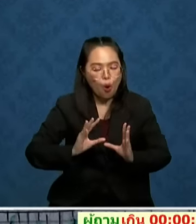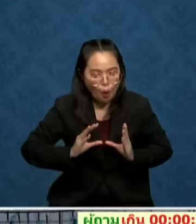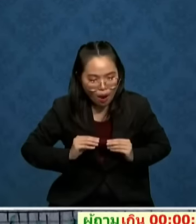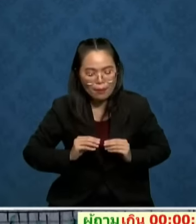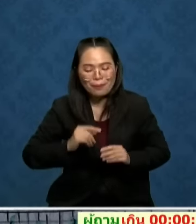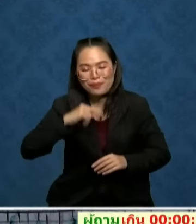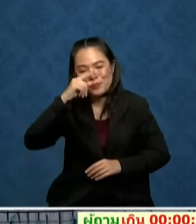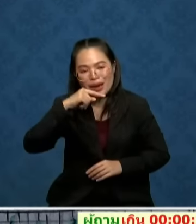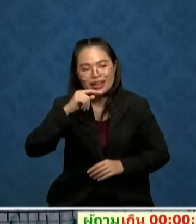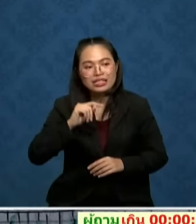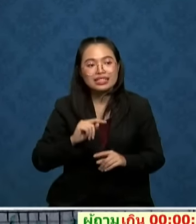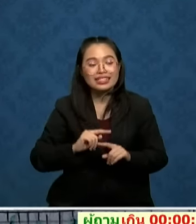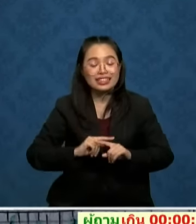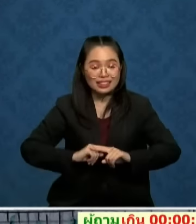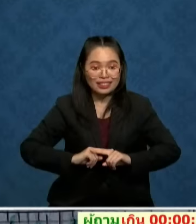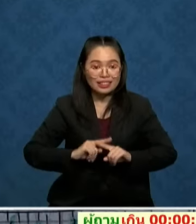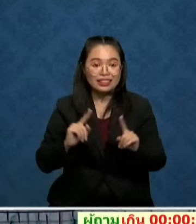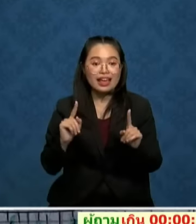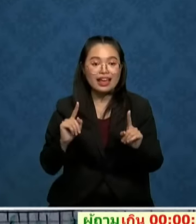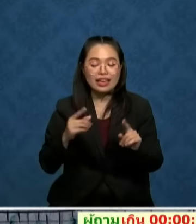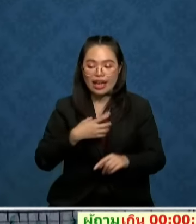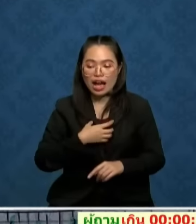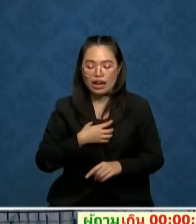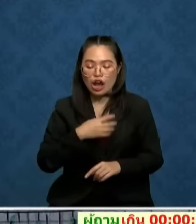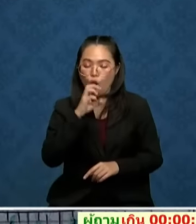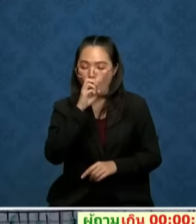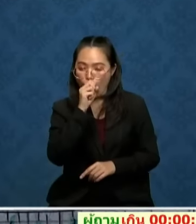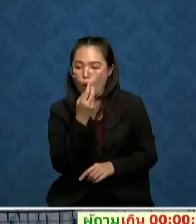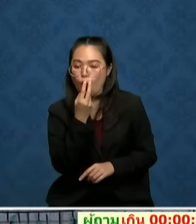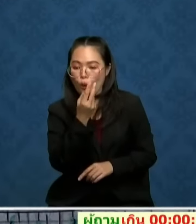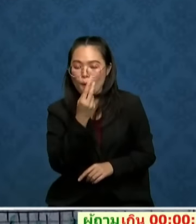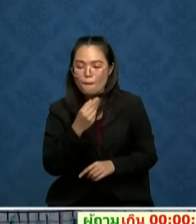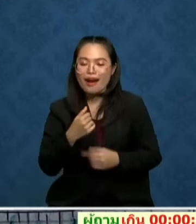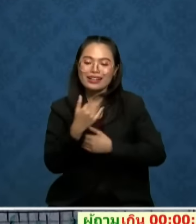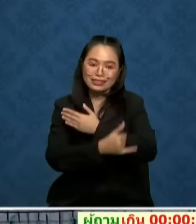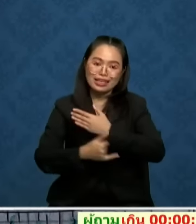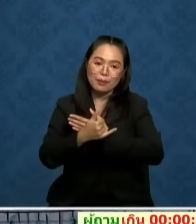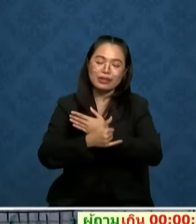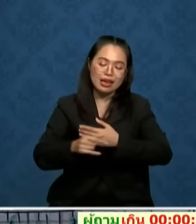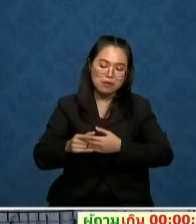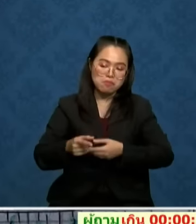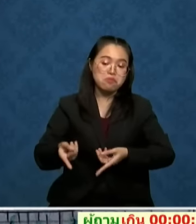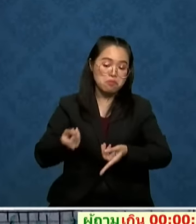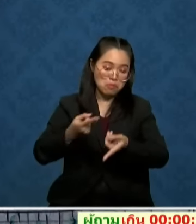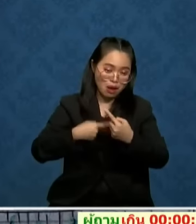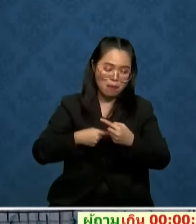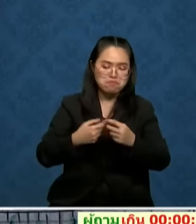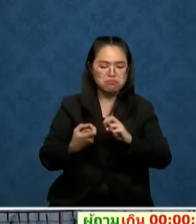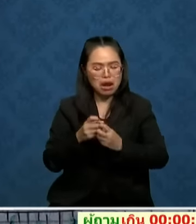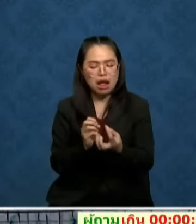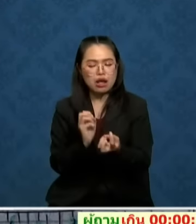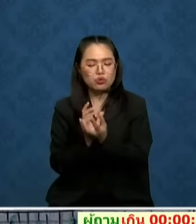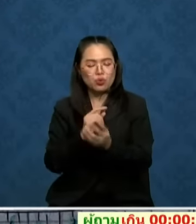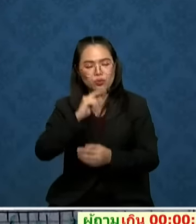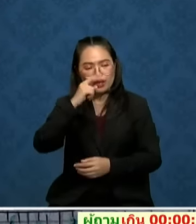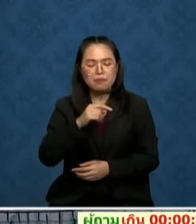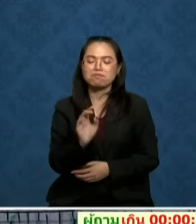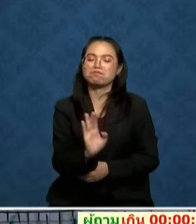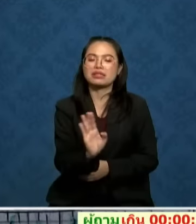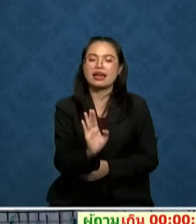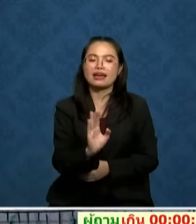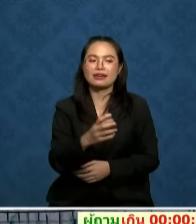ราบดีแต่เราไม่อยากมองไม่อยากให้ทุกท่านมองว่าทุกคนที่เข้ามาเนี่ยมาสร้างปัญหาให้ประเทศและก็สิ่งที่อยากให้เห็นอีกอย่างนึงก็คือว่า